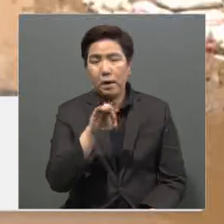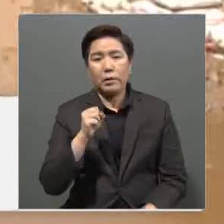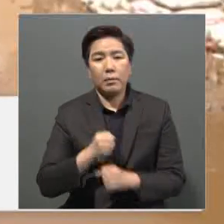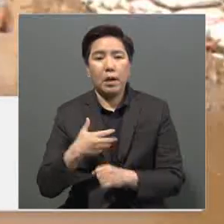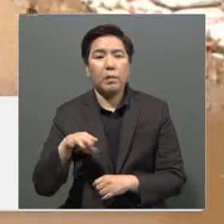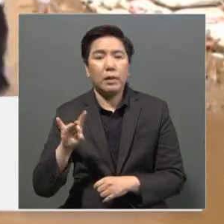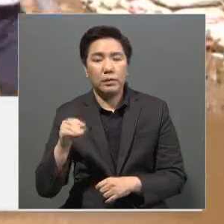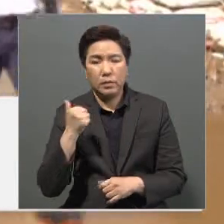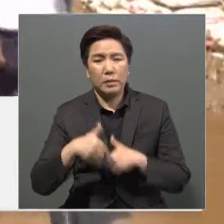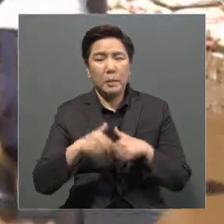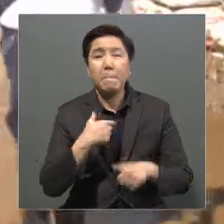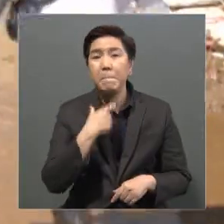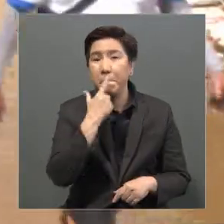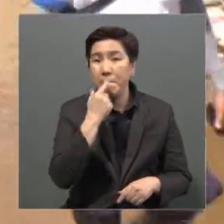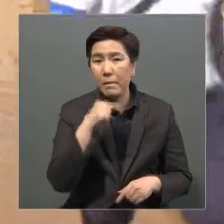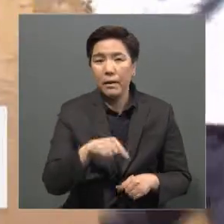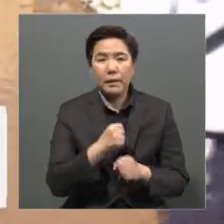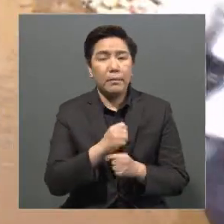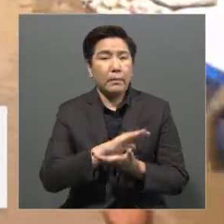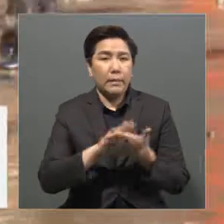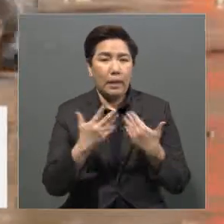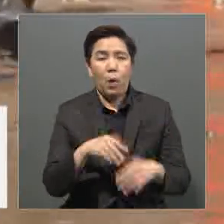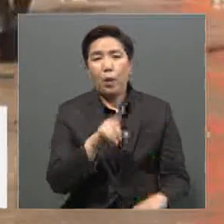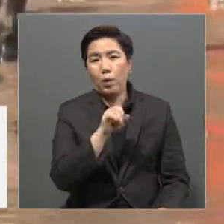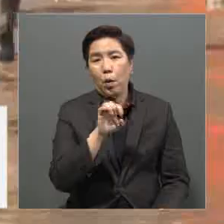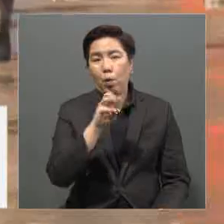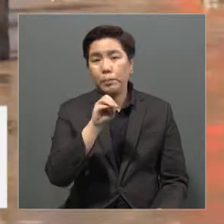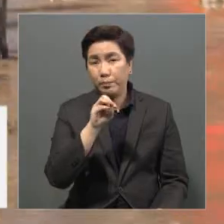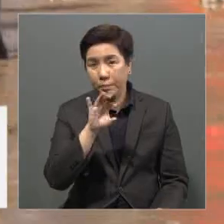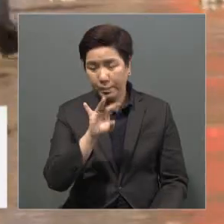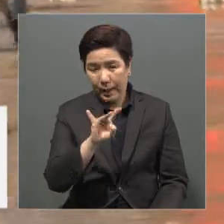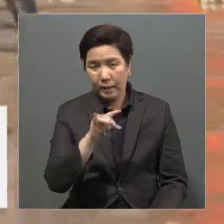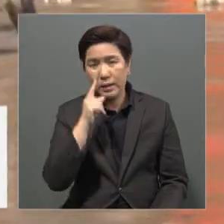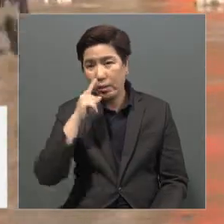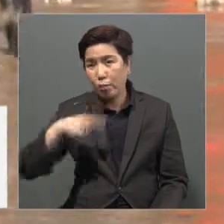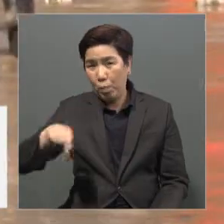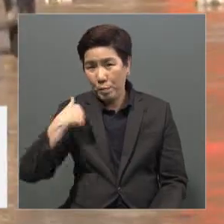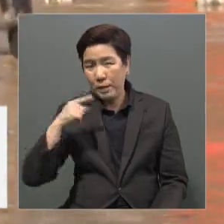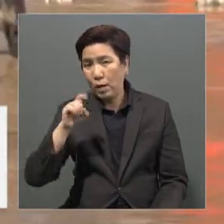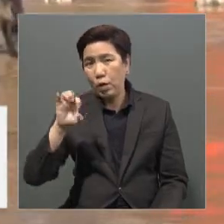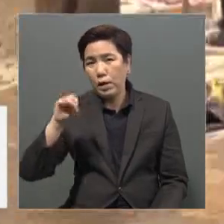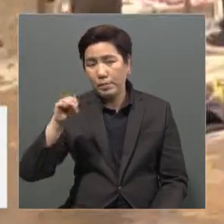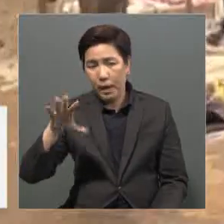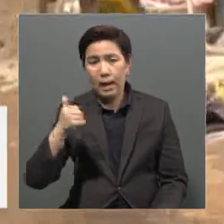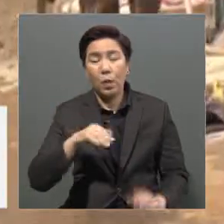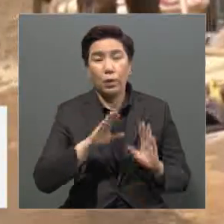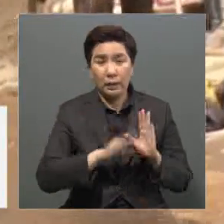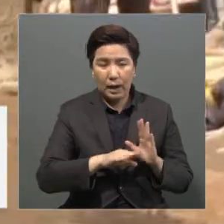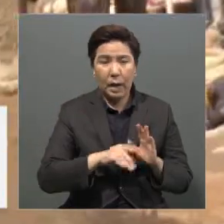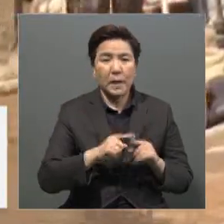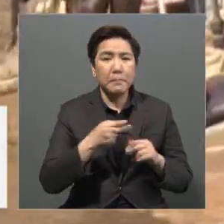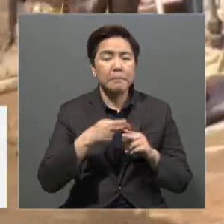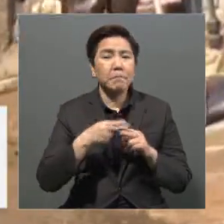ครับส่วนชุมชนเหมืองแดงอันนี้ฟื้นฟู 168หลังจาก 195หลังชุมชนเหมืองแดงใต้และ